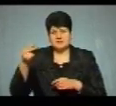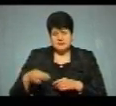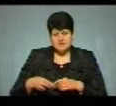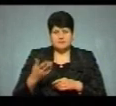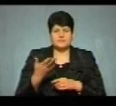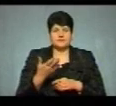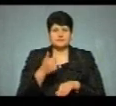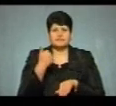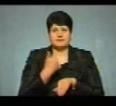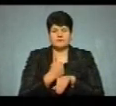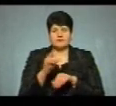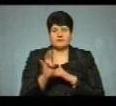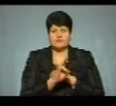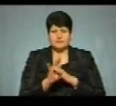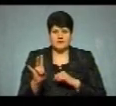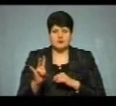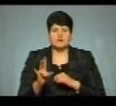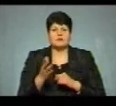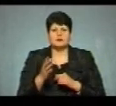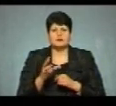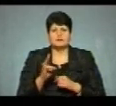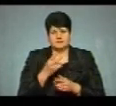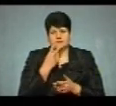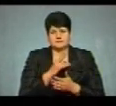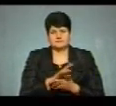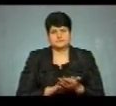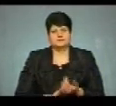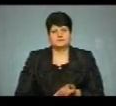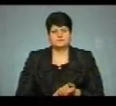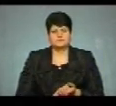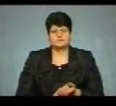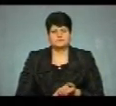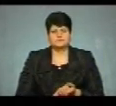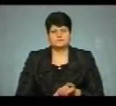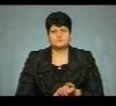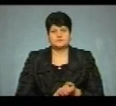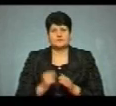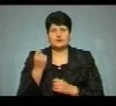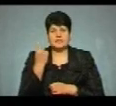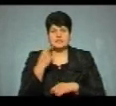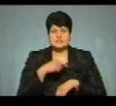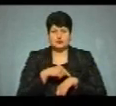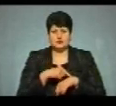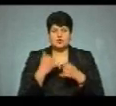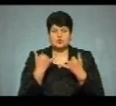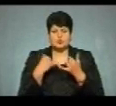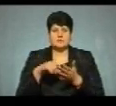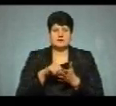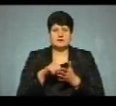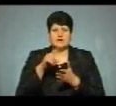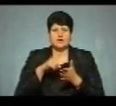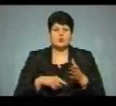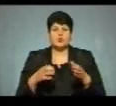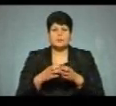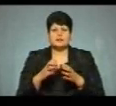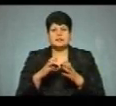Тернопільський і Кременецький ПЦУ Нестор. Діана Ярошенко розповість більше. Об 11 годині сьогодні представники релігійної